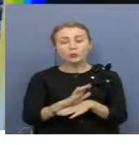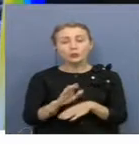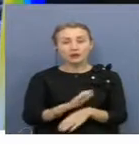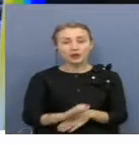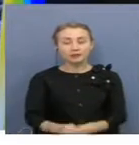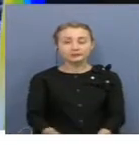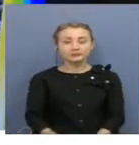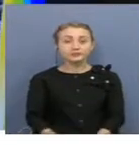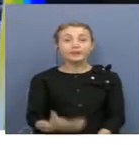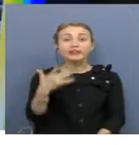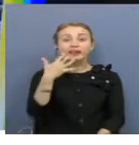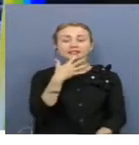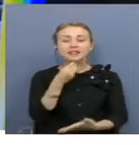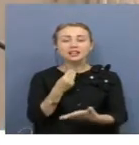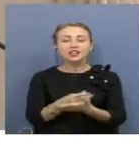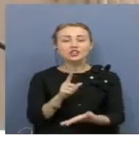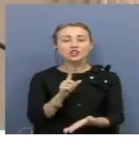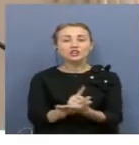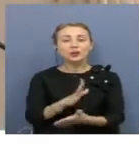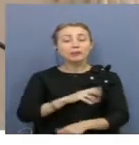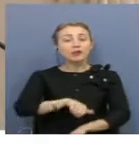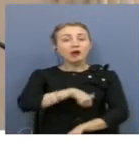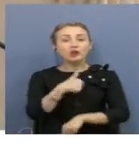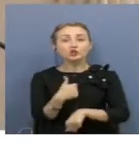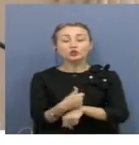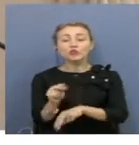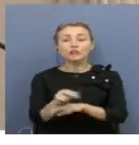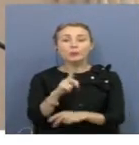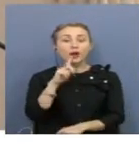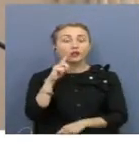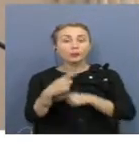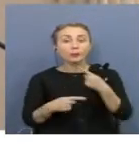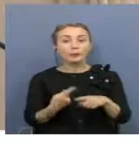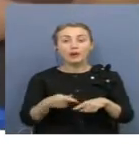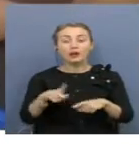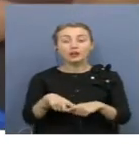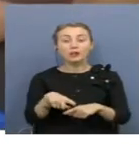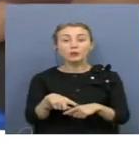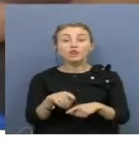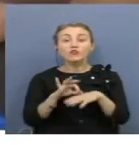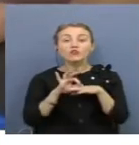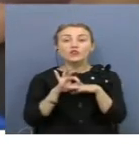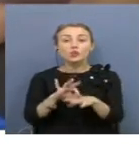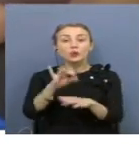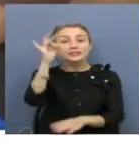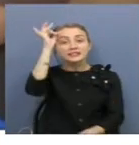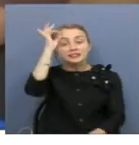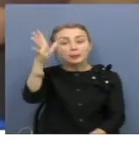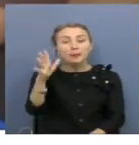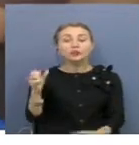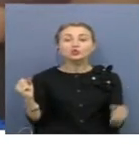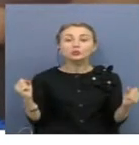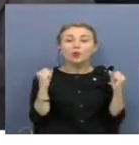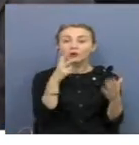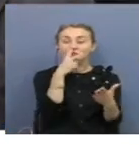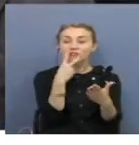салт дәстүр, тіл, музыка, әдеби жоралғыларымыз, жалпы барлық рухани байлықтарымыз қазақ баласының бойында мәңгі сақталуы